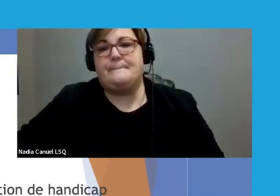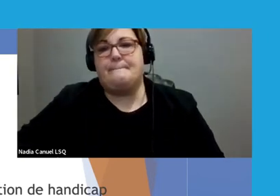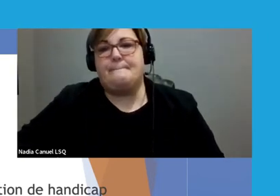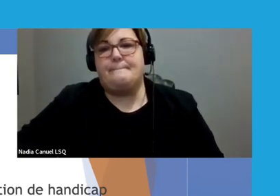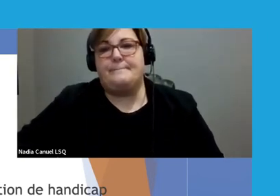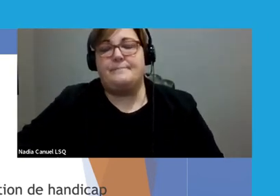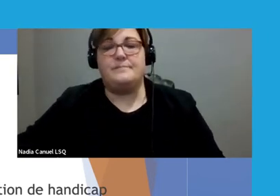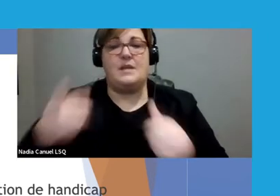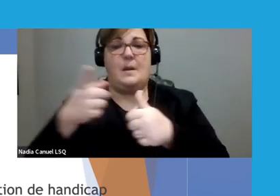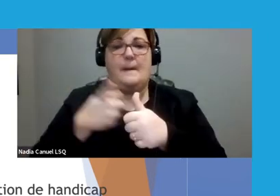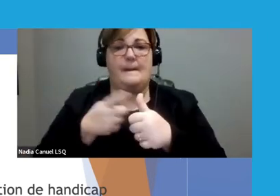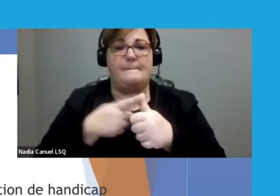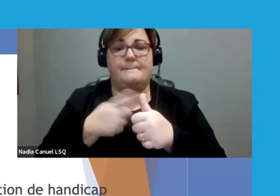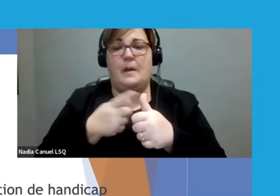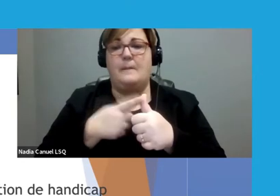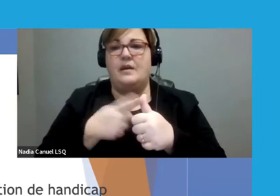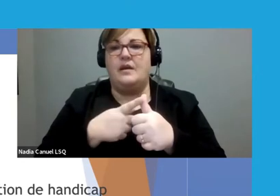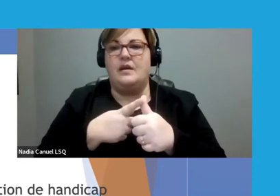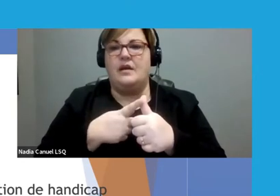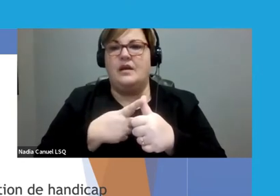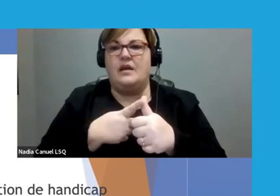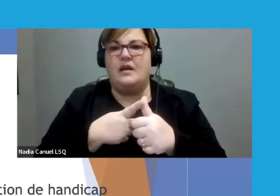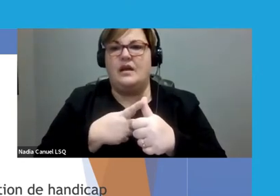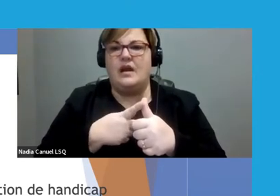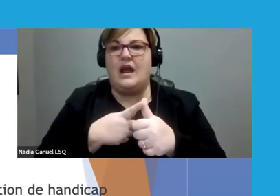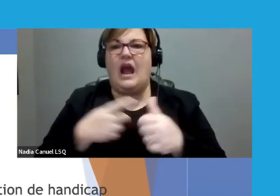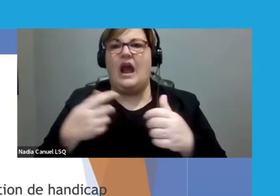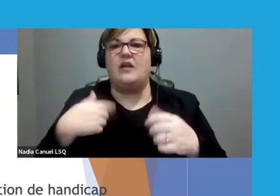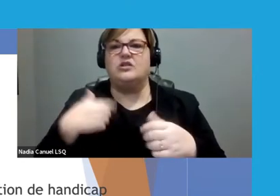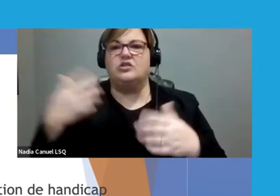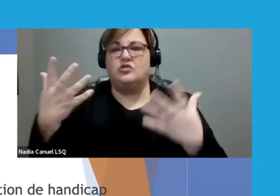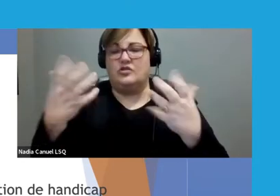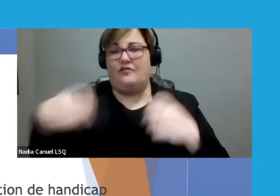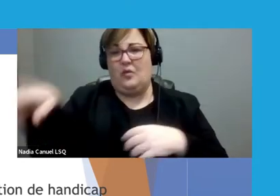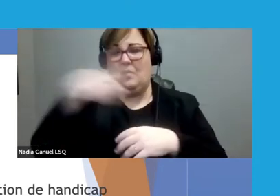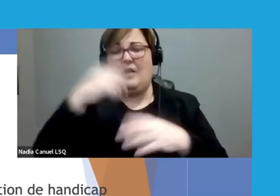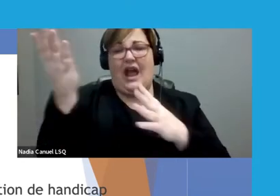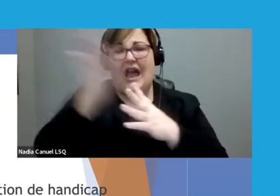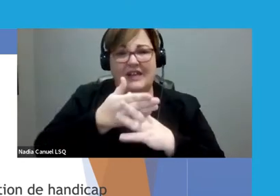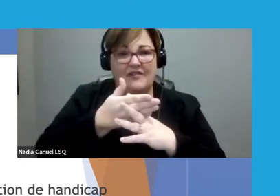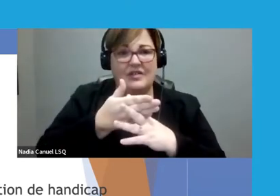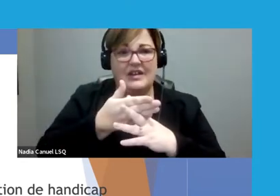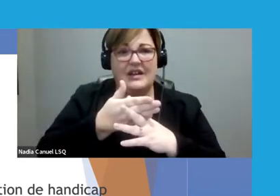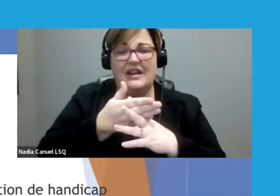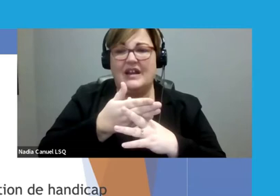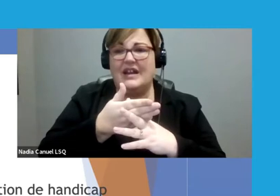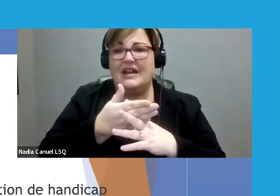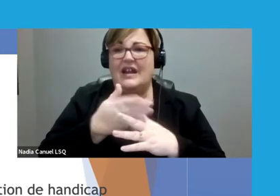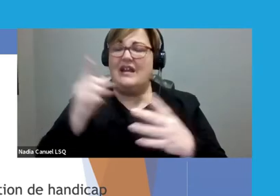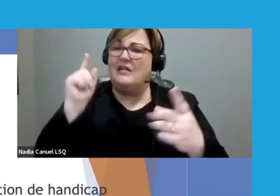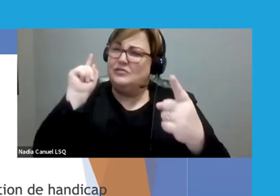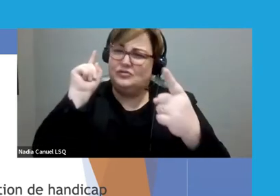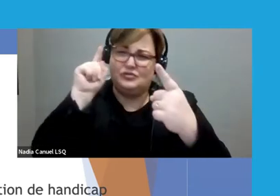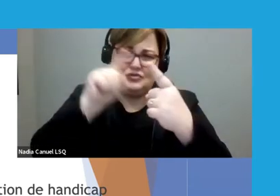En premier, j'inviterai les intervenants et les intervenantes à aller jusqu'au bout de